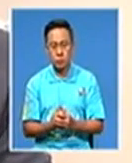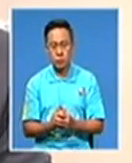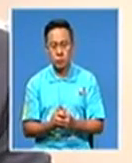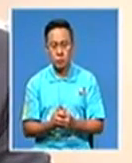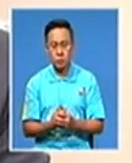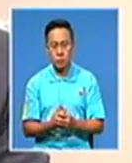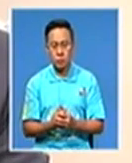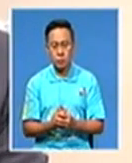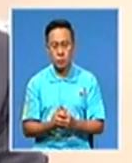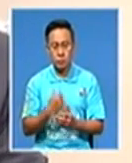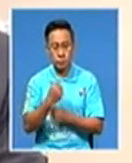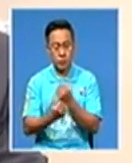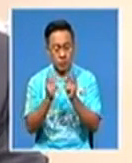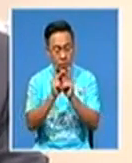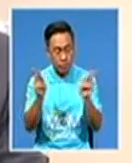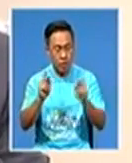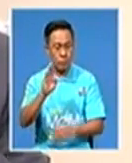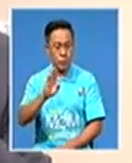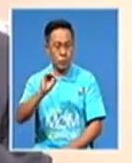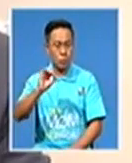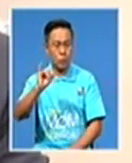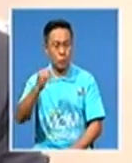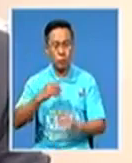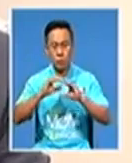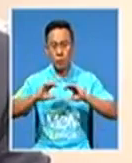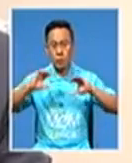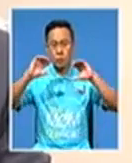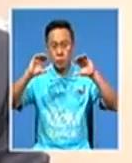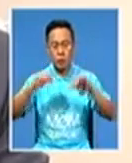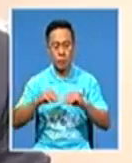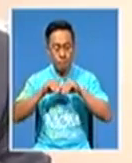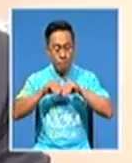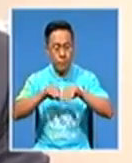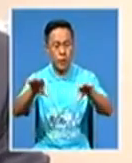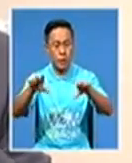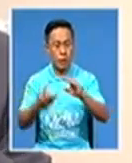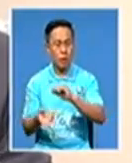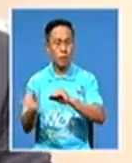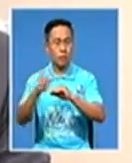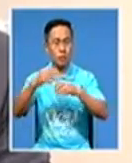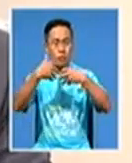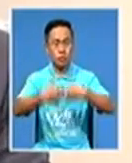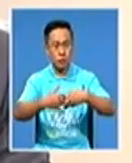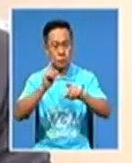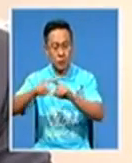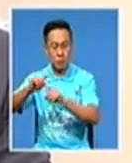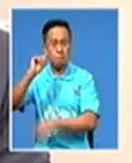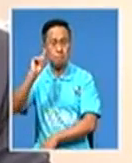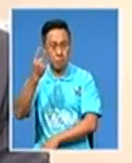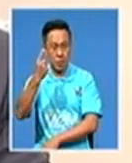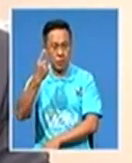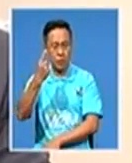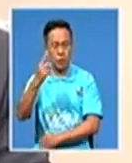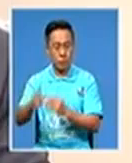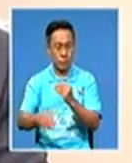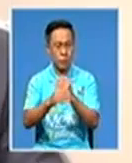ปีนี้เนี่ยคณะกรรมการส่งเสริมการลงทุนโดยรัฐบาลได้ประกาศเพิ่มอุตสาหกรรมใหม่ๆเข้